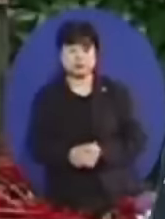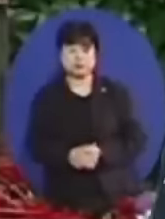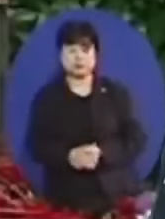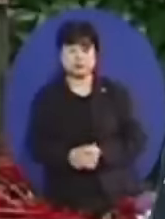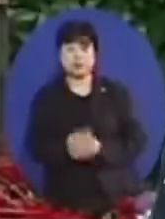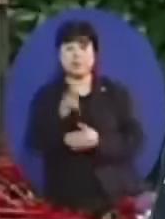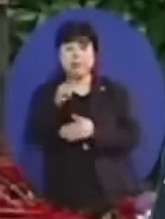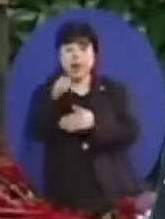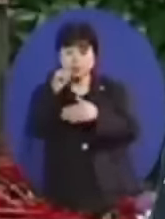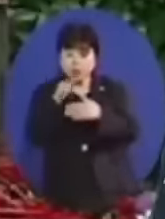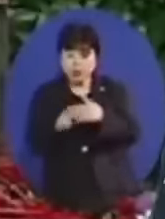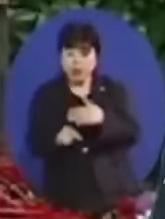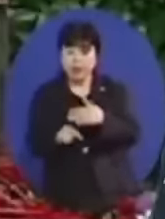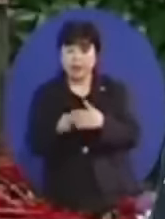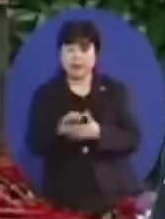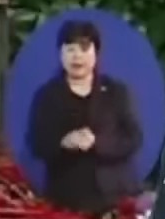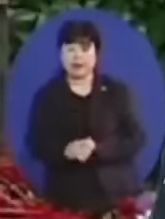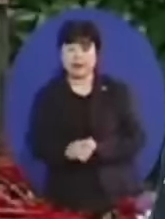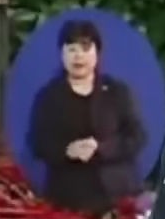마음속에